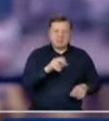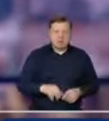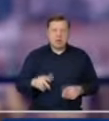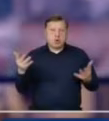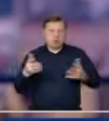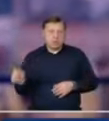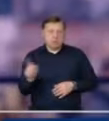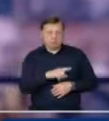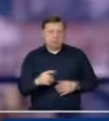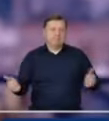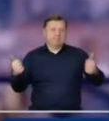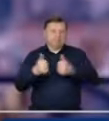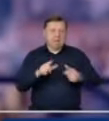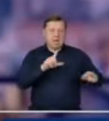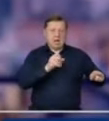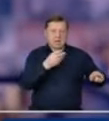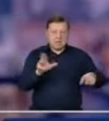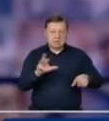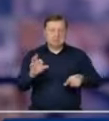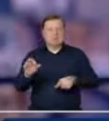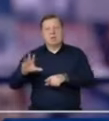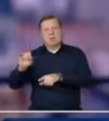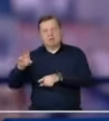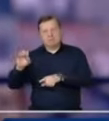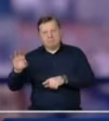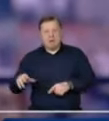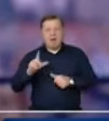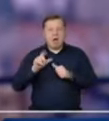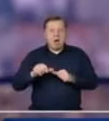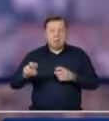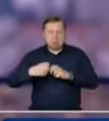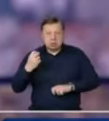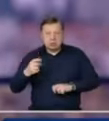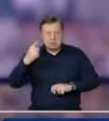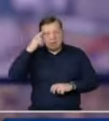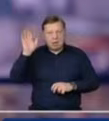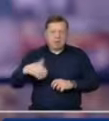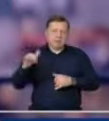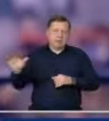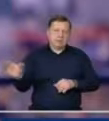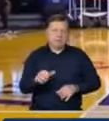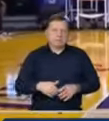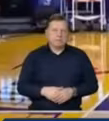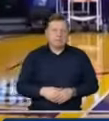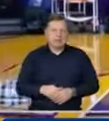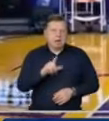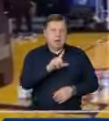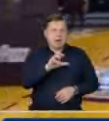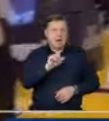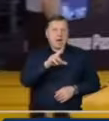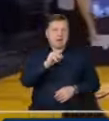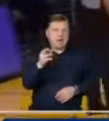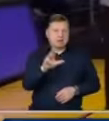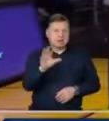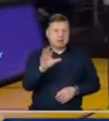obu panów, czyli Los Angeles Lakers i Brooklyn Nets, ale z powodu kontuzji Duranta na parkiecie zabrakło. Los Angeles Lakers też nie